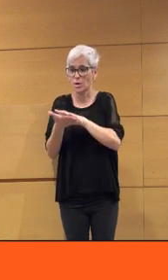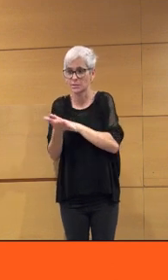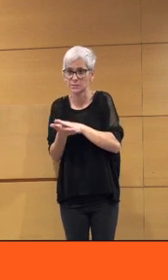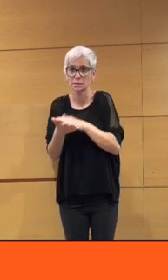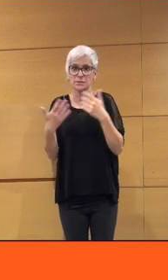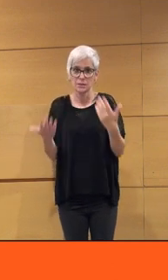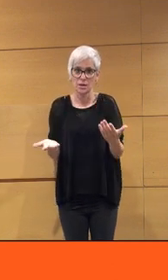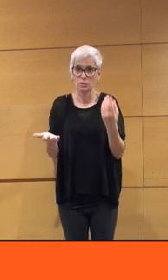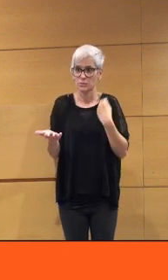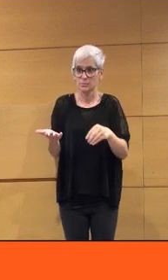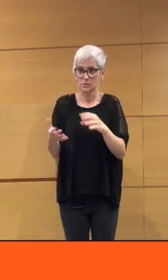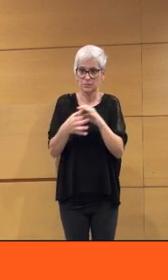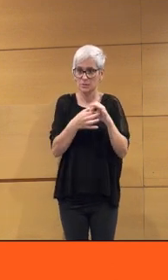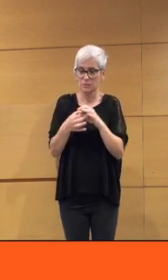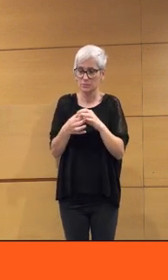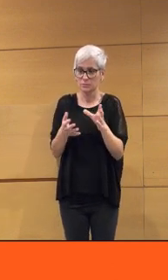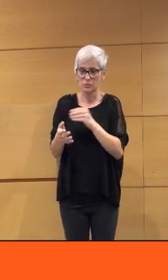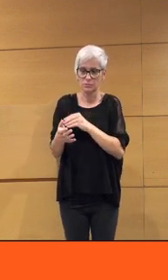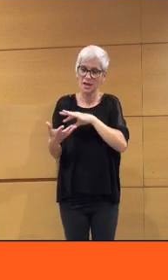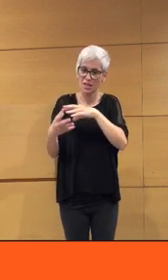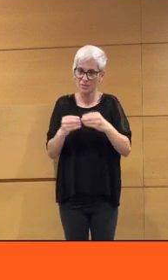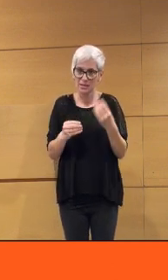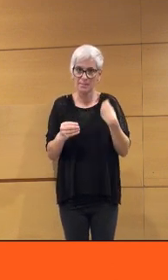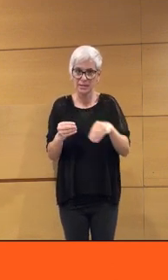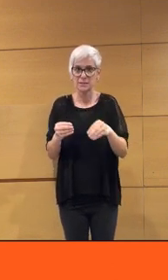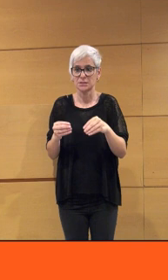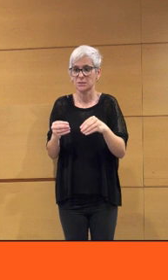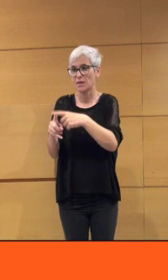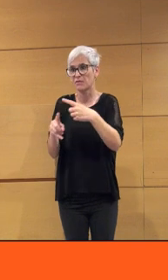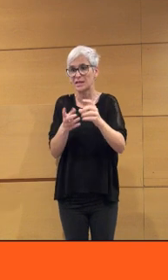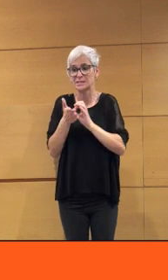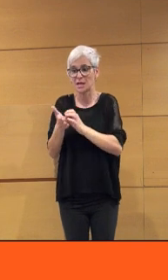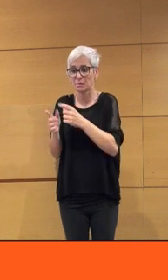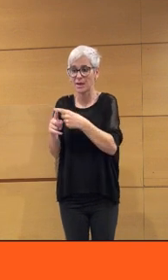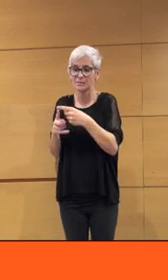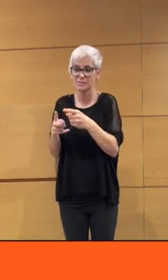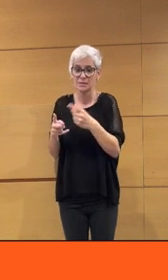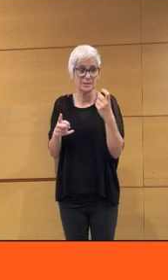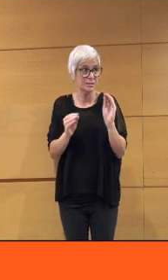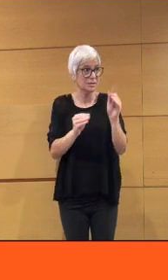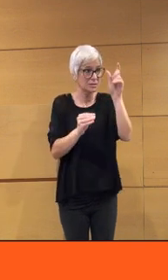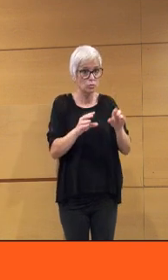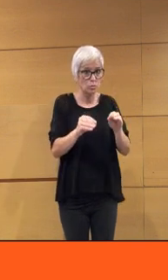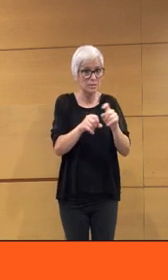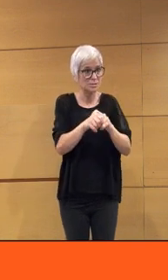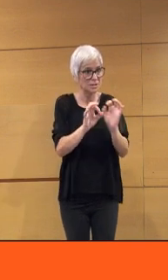llavors tenim els oralistes o els signants. O sigui, que s'han d'adaptar els diferents serveis a les necessitats específiques de